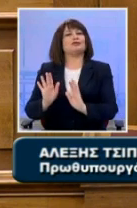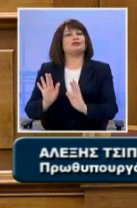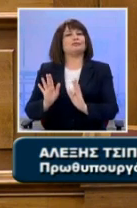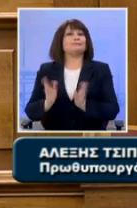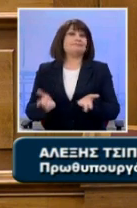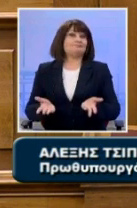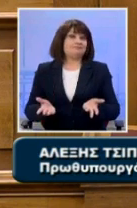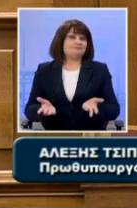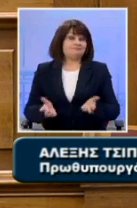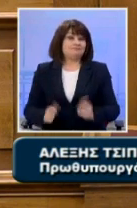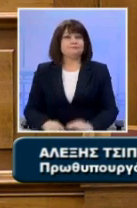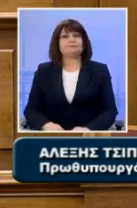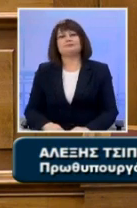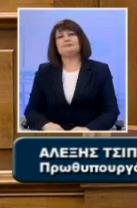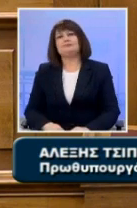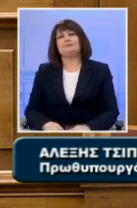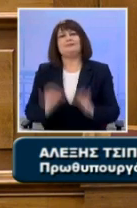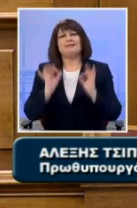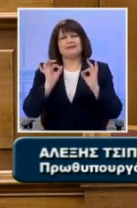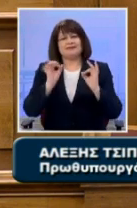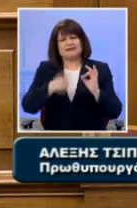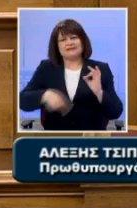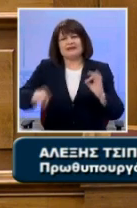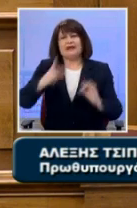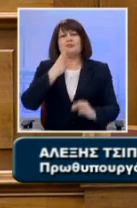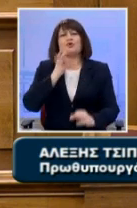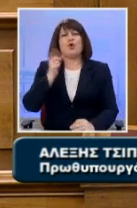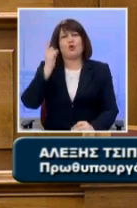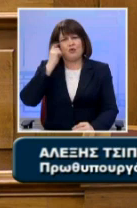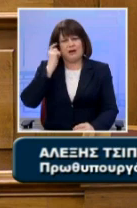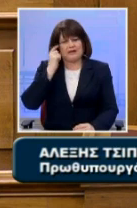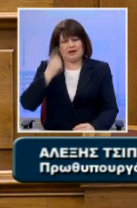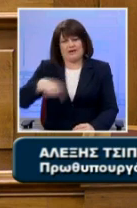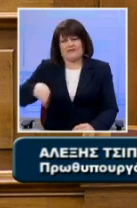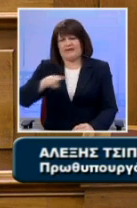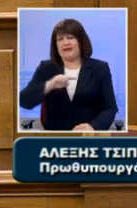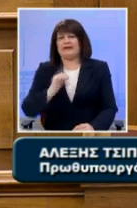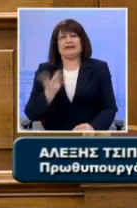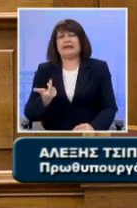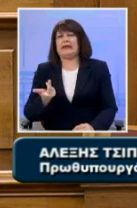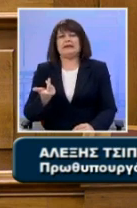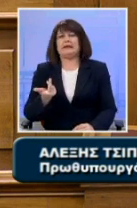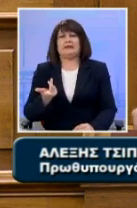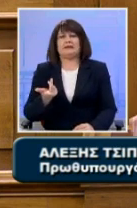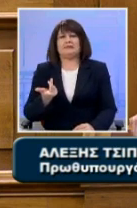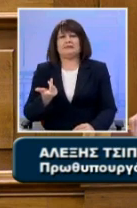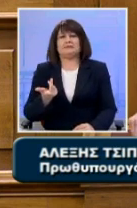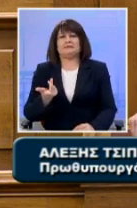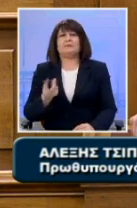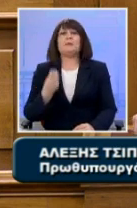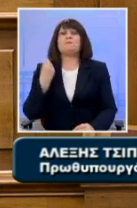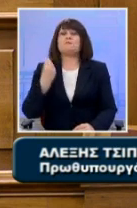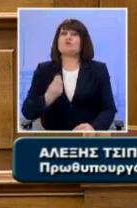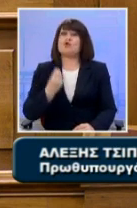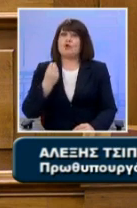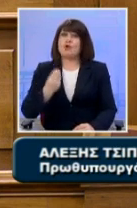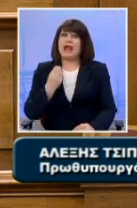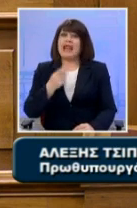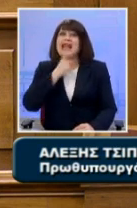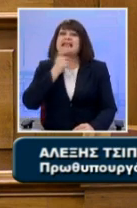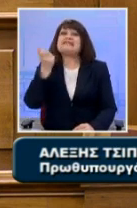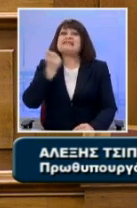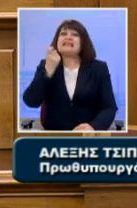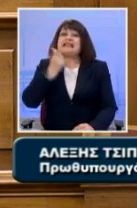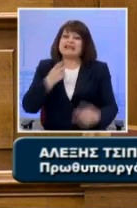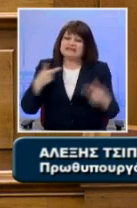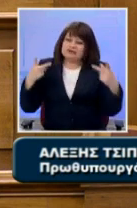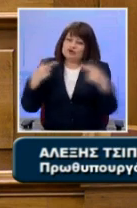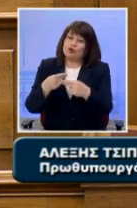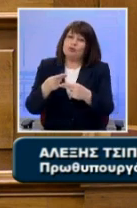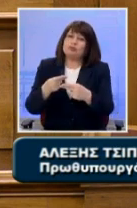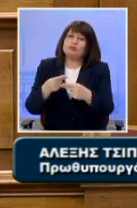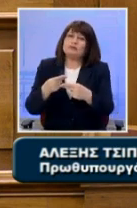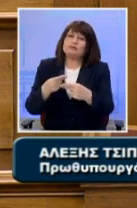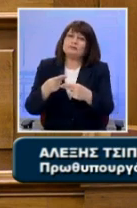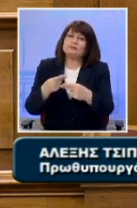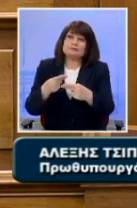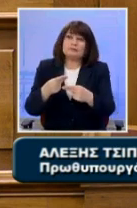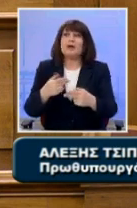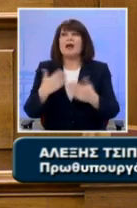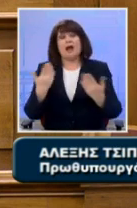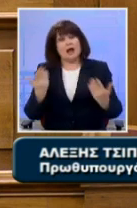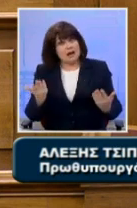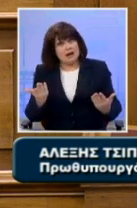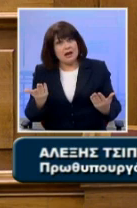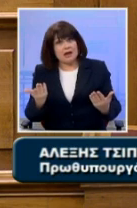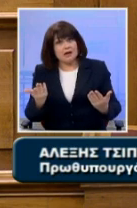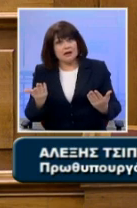Και βεβαίως κατανοείτε όλοι σας γιατί. Διότι προτιμότερο να κοπούν οι συντάξεις, αλλά να